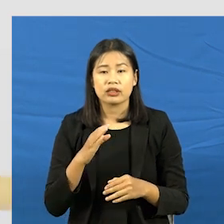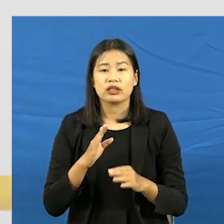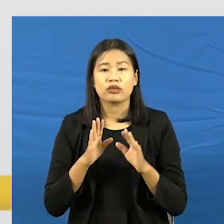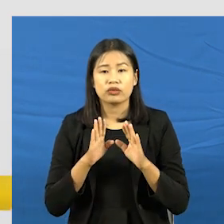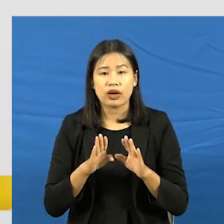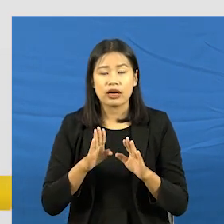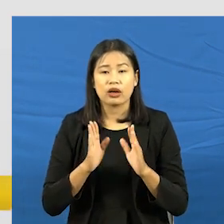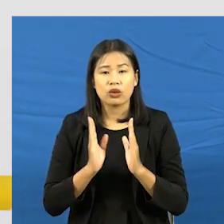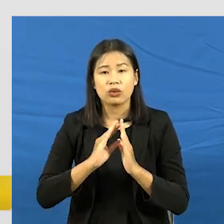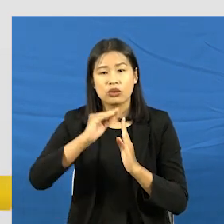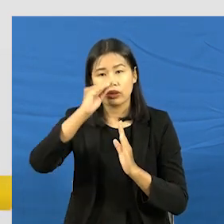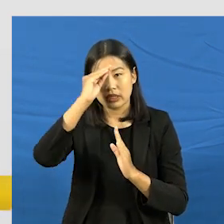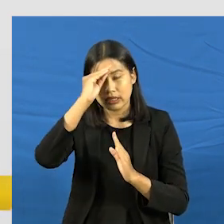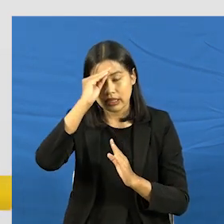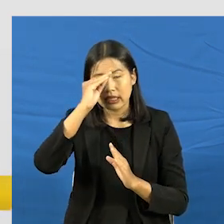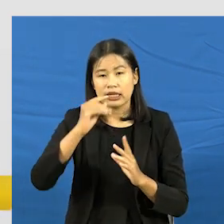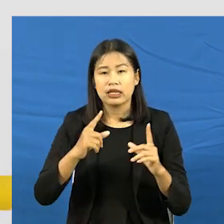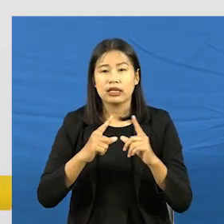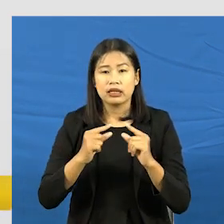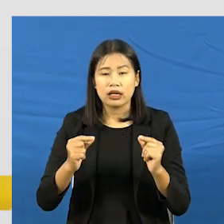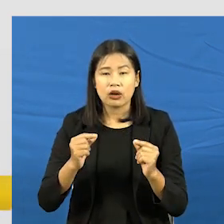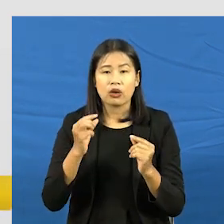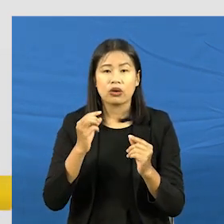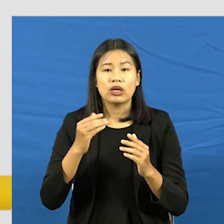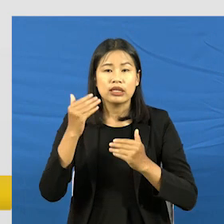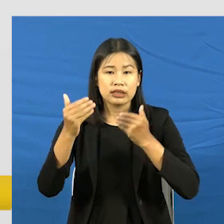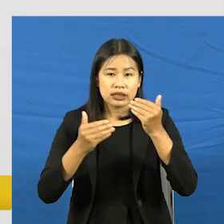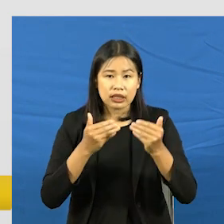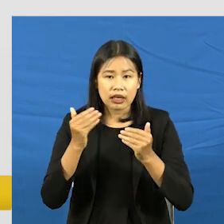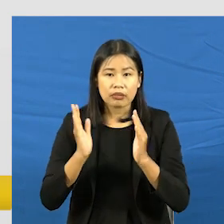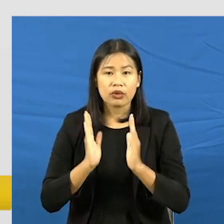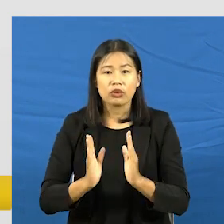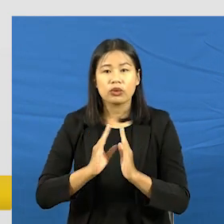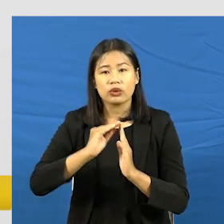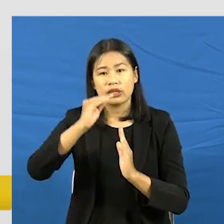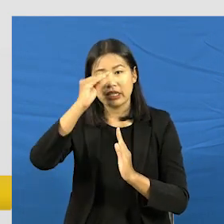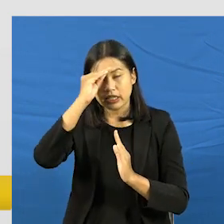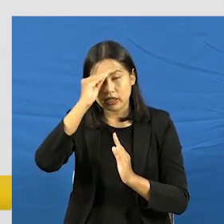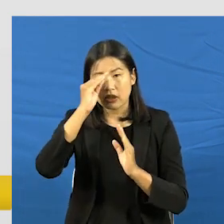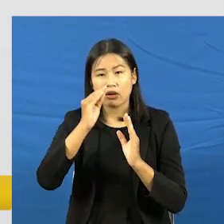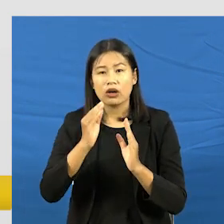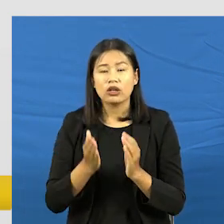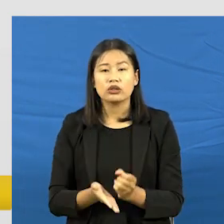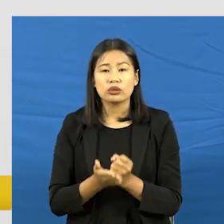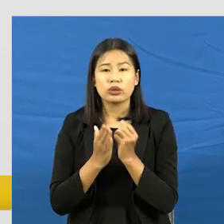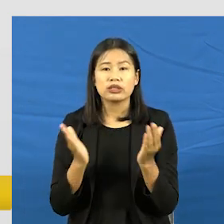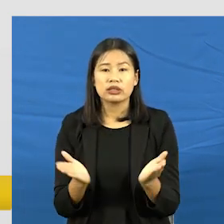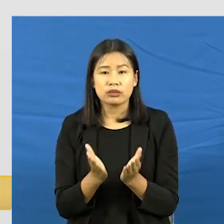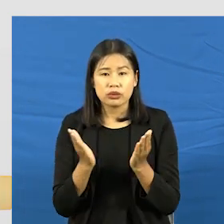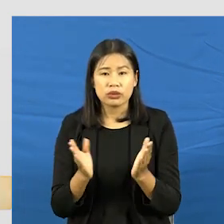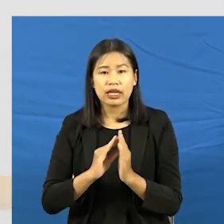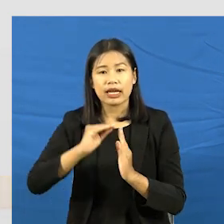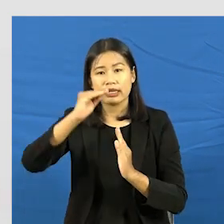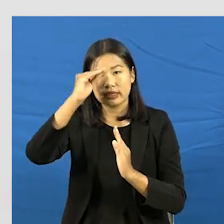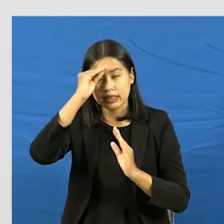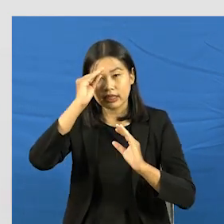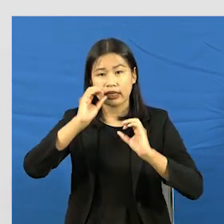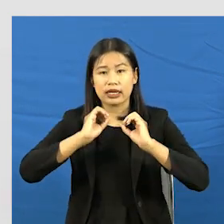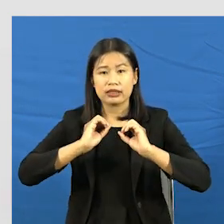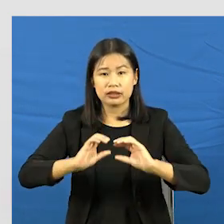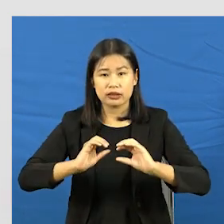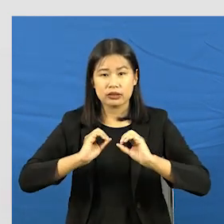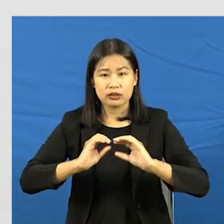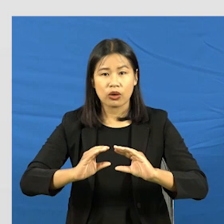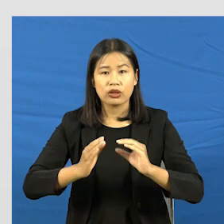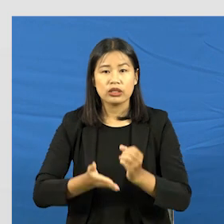านกิจกรรมนักศึกษานั้นก็เป็นภารกิจสนับสนุนการเรียนการสอนนะในการที่จะเสริมสร้างนักศึกษาให้เป็นบั